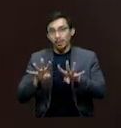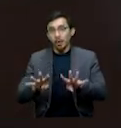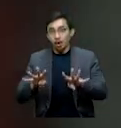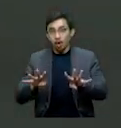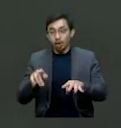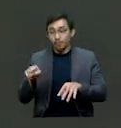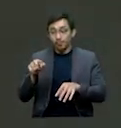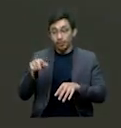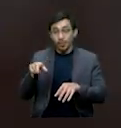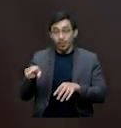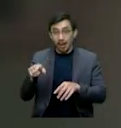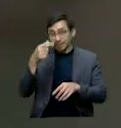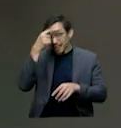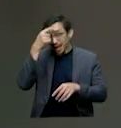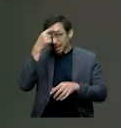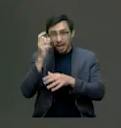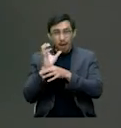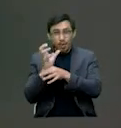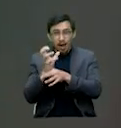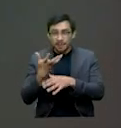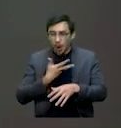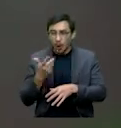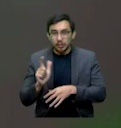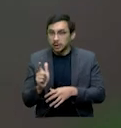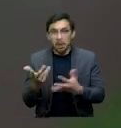memberikan layanan ambulans.